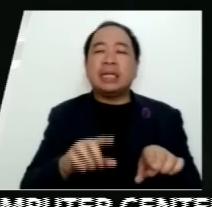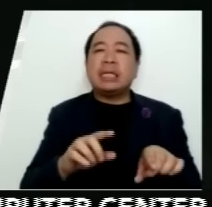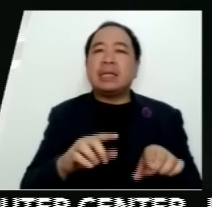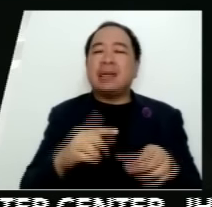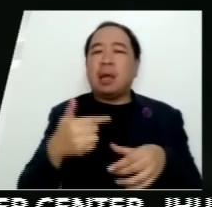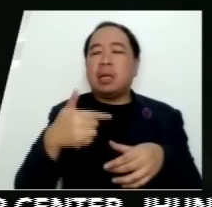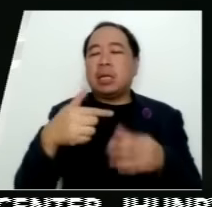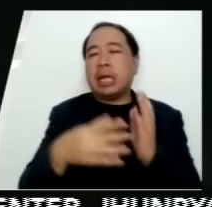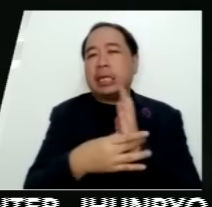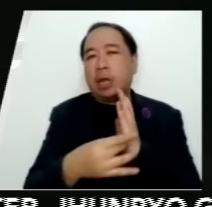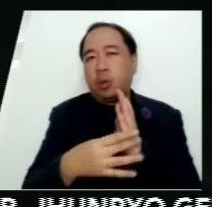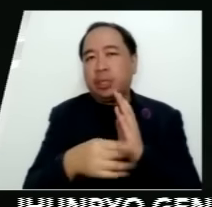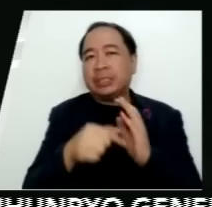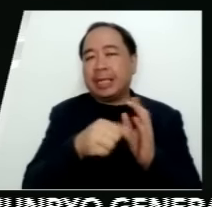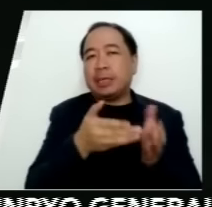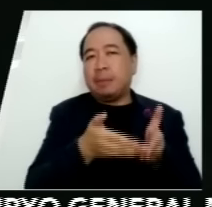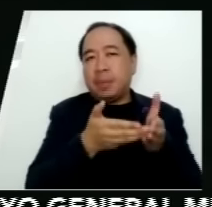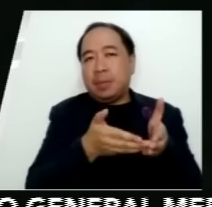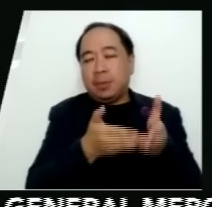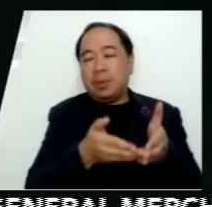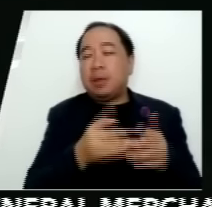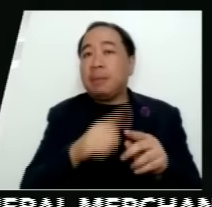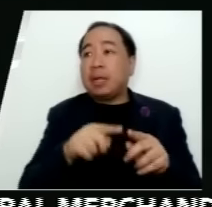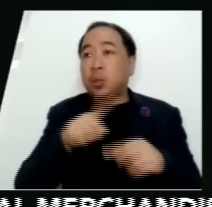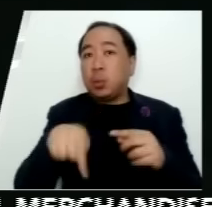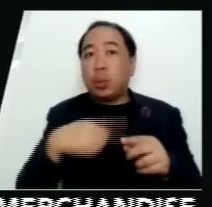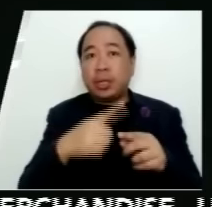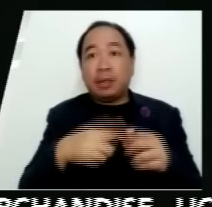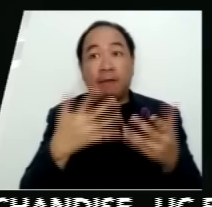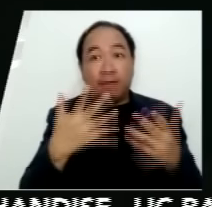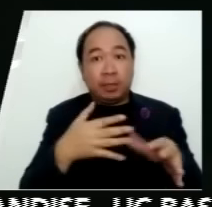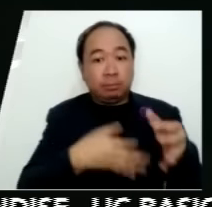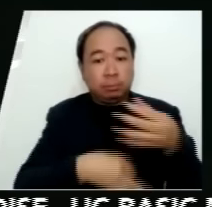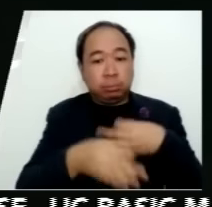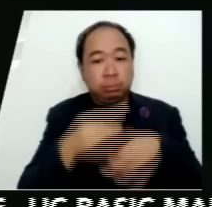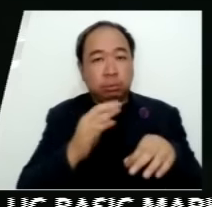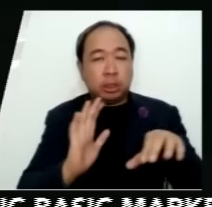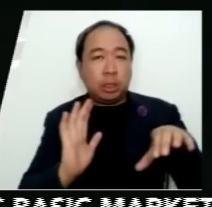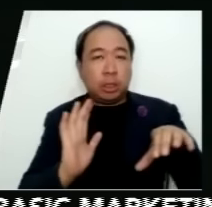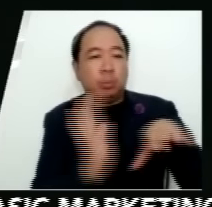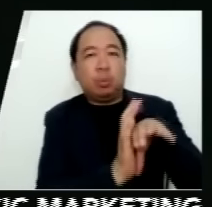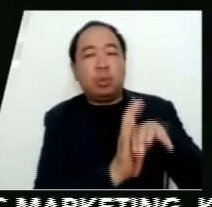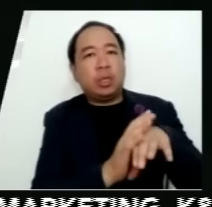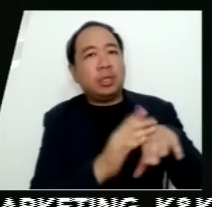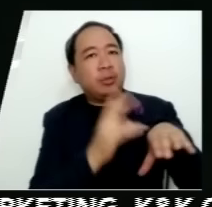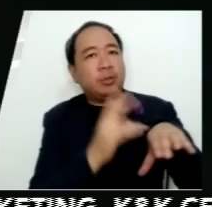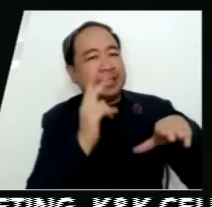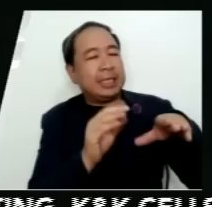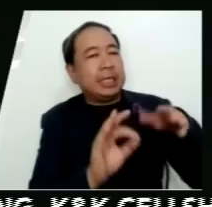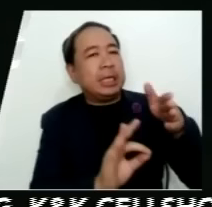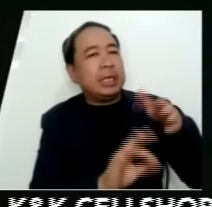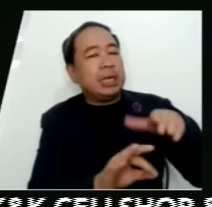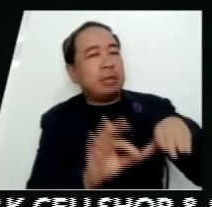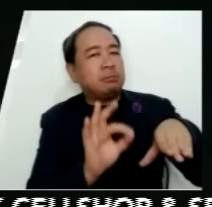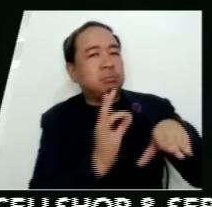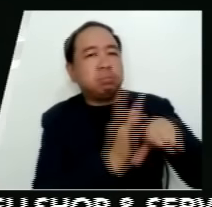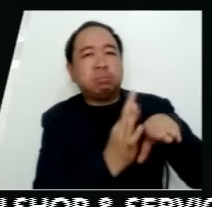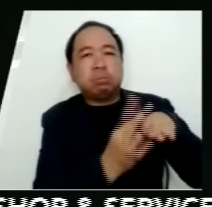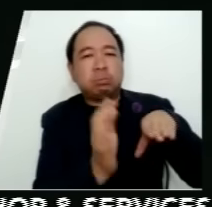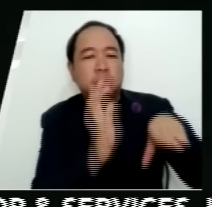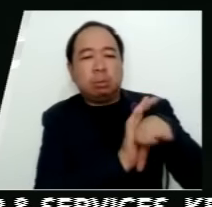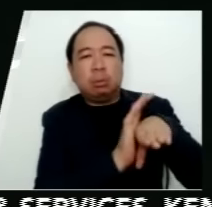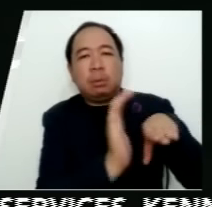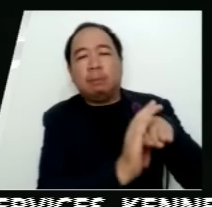daw yung pagpapalit ng metal capping sa canvas na ipinantapal dun sa mga valve ng barko ay mawawala na raw yung tagas